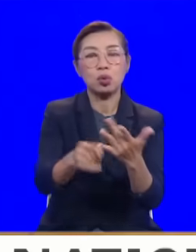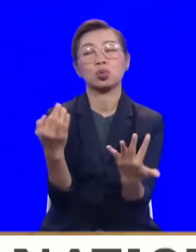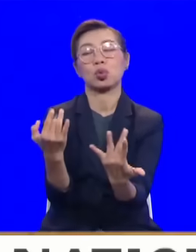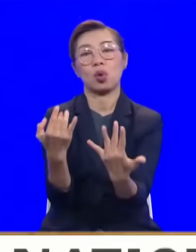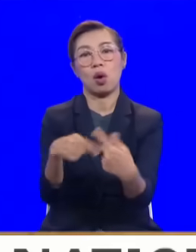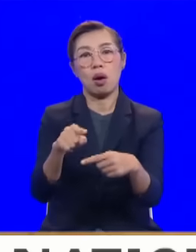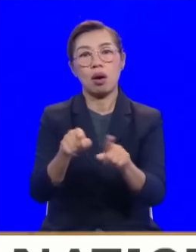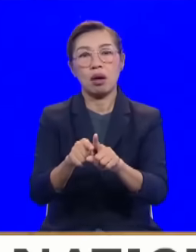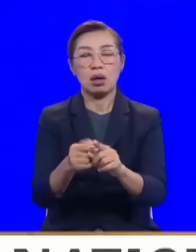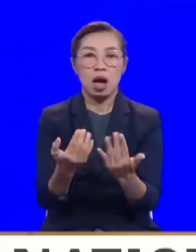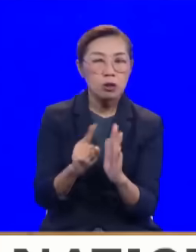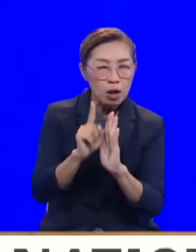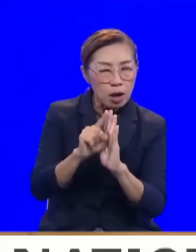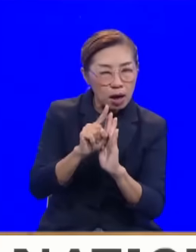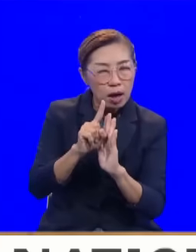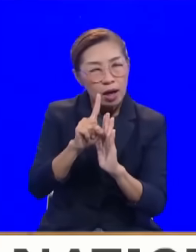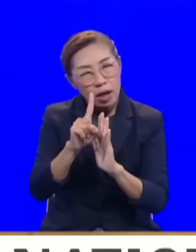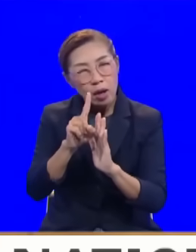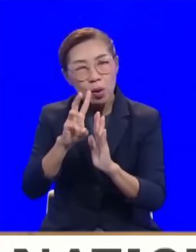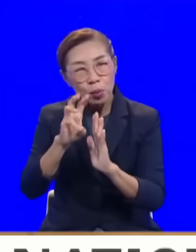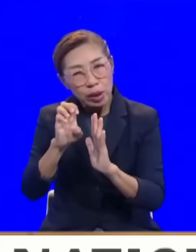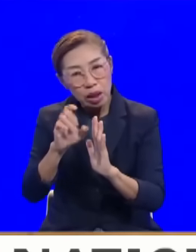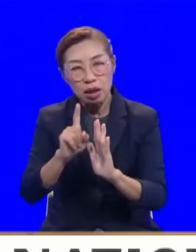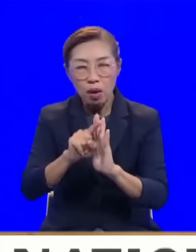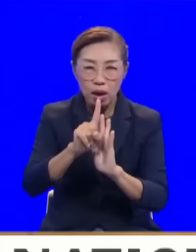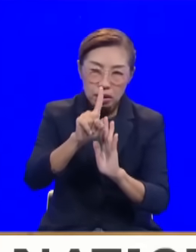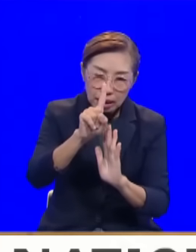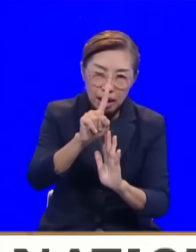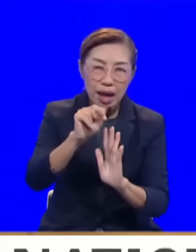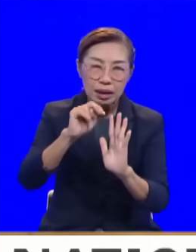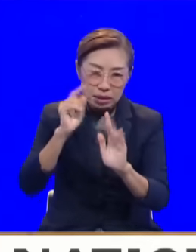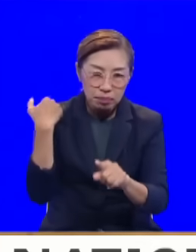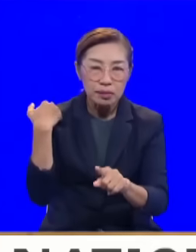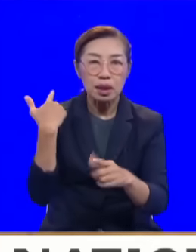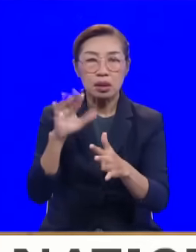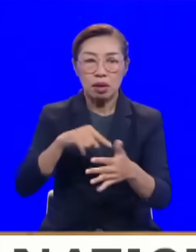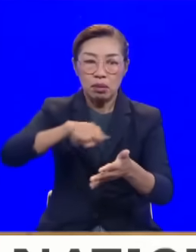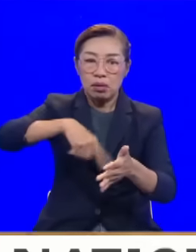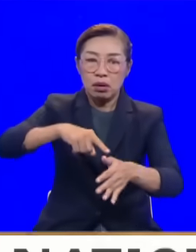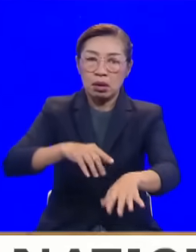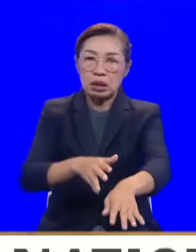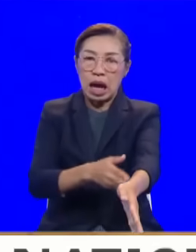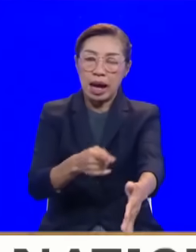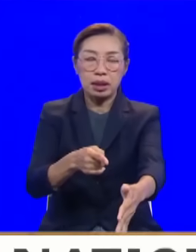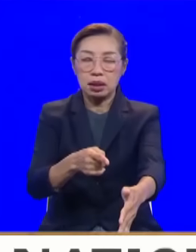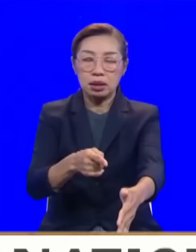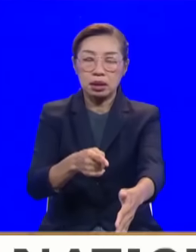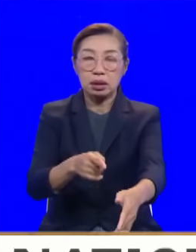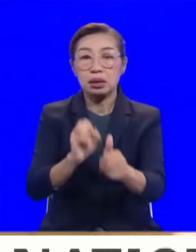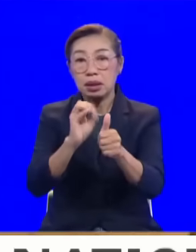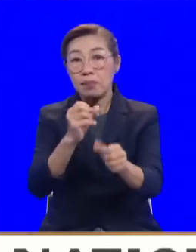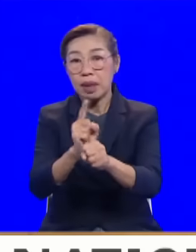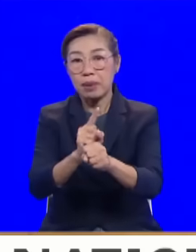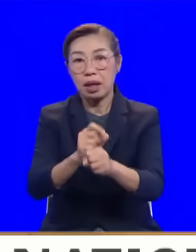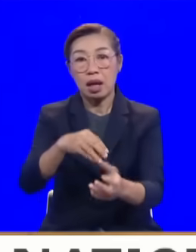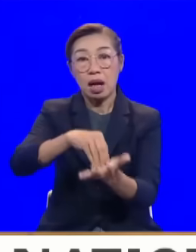อเป็นวินาทีหรืออาจจะรอเป็นนาทีแต่ถ้าค้างจนรู้สึกมันนานเกินไปเขาบอกทีมเทคนิคก็แนะนำมาว่าลบแล้วโห